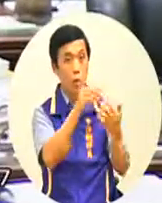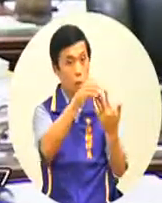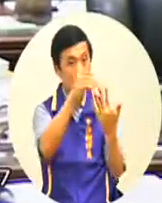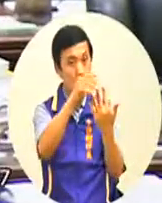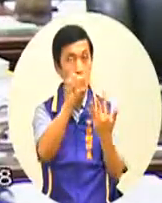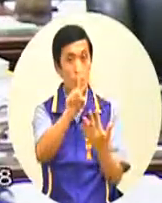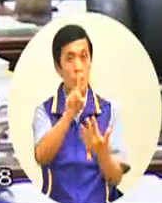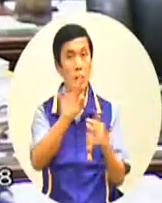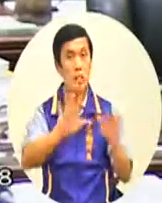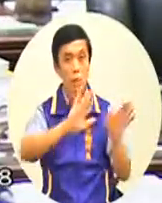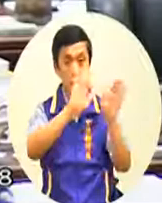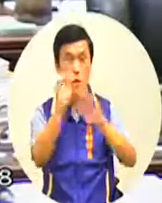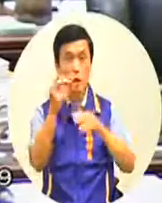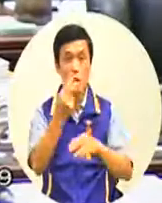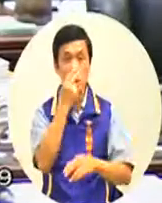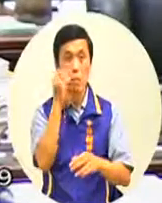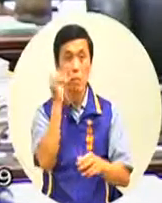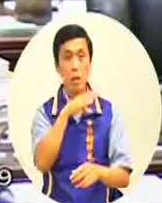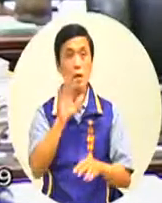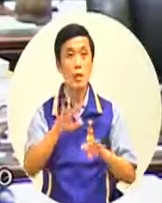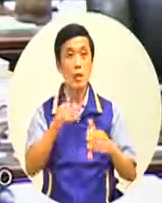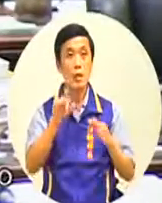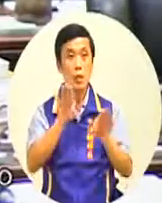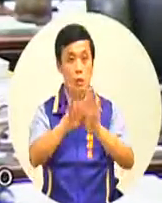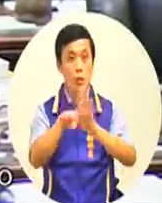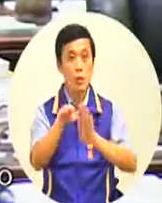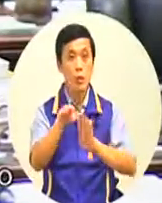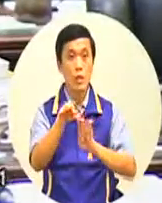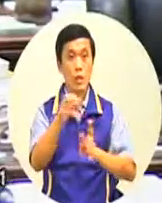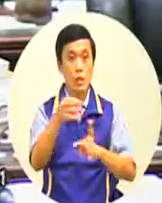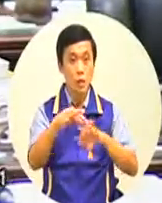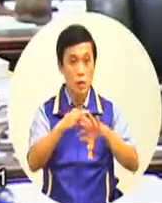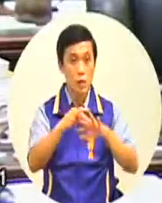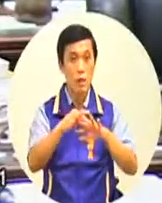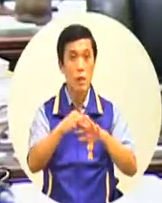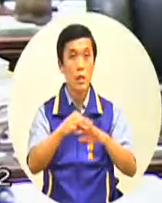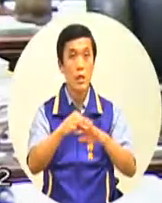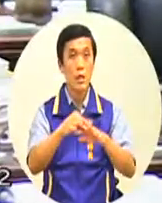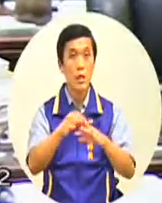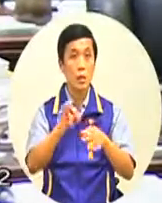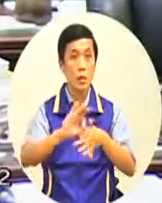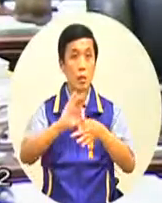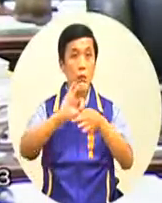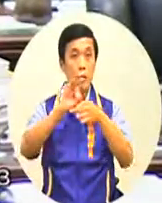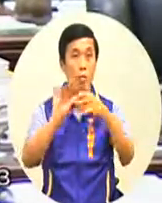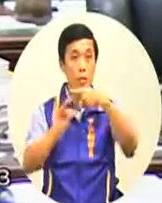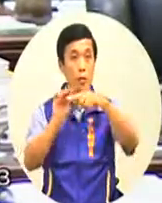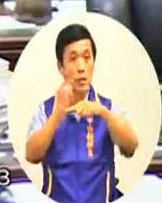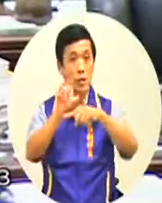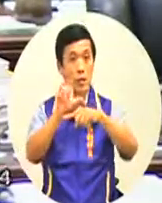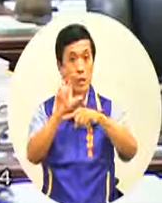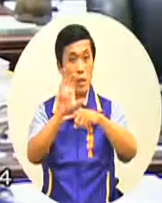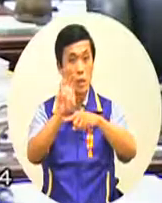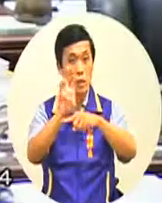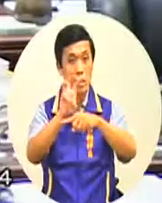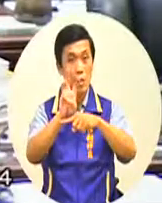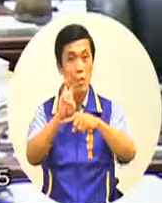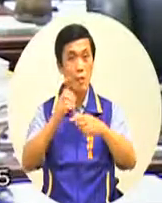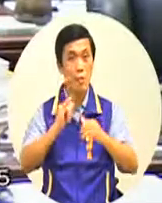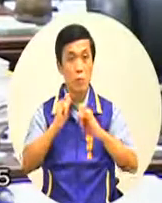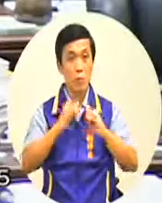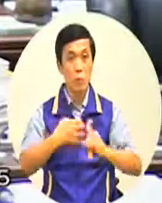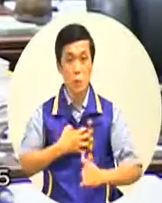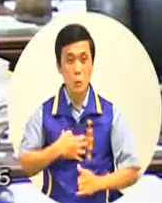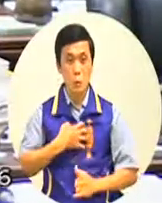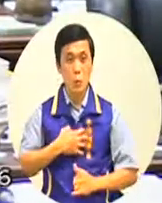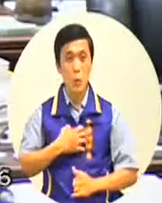歹啊。我搁讲互你听，进税金调涨30%，大家都爱白叫牛奶啊，搁为8%都爱白叫牛